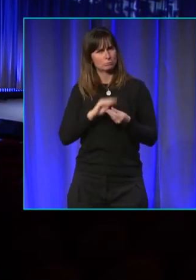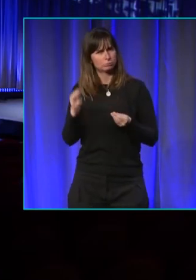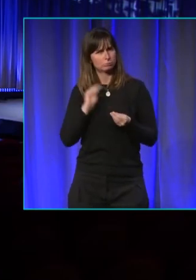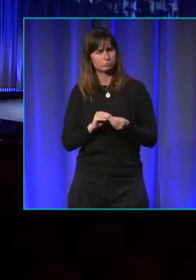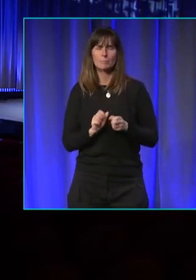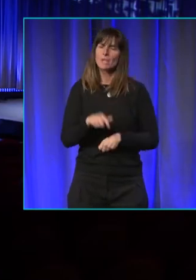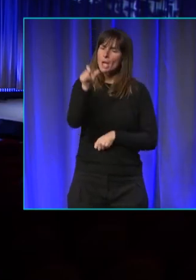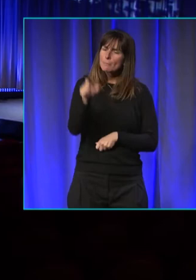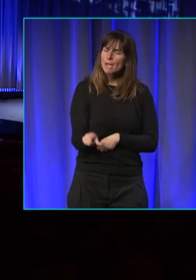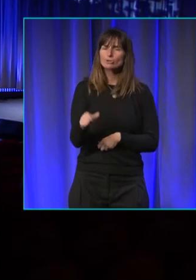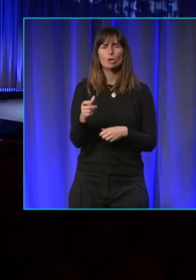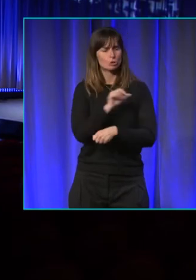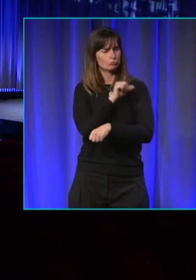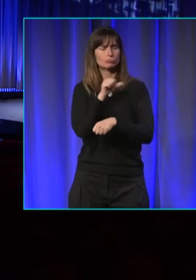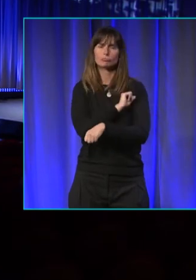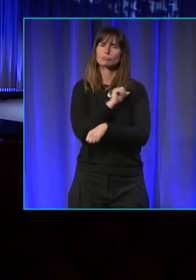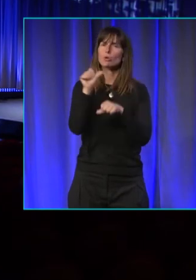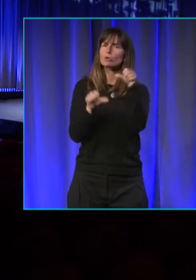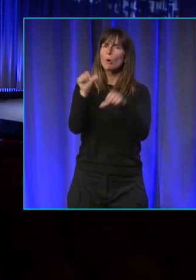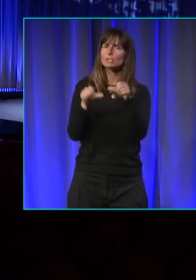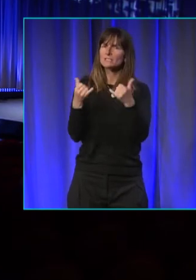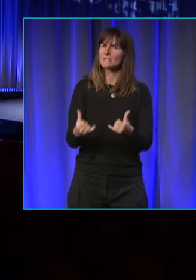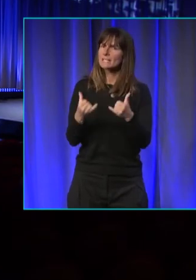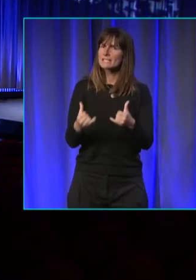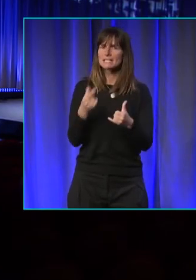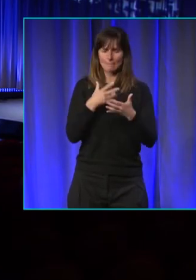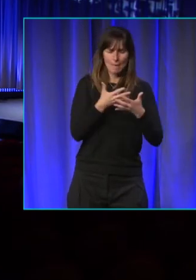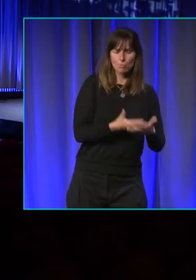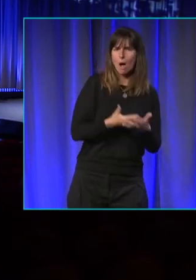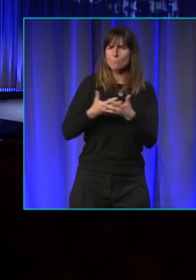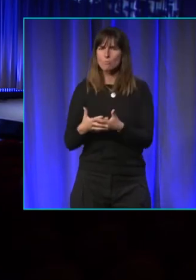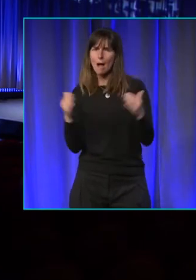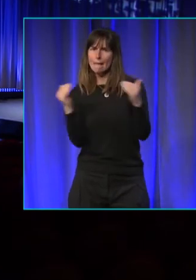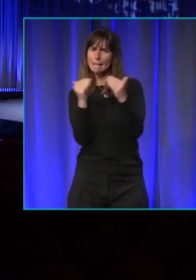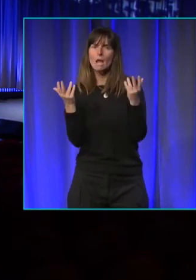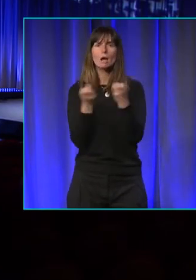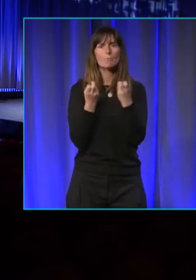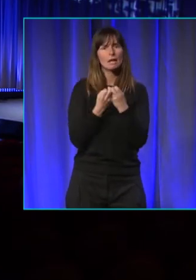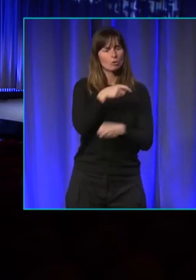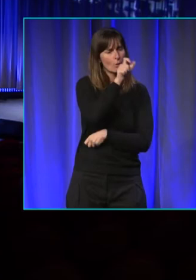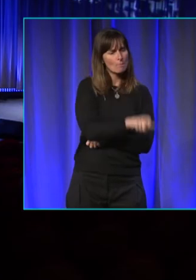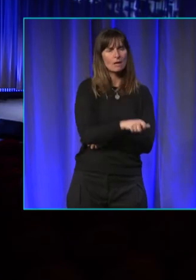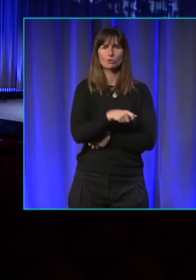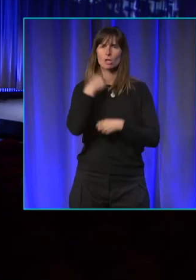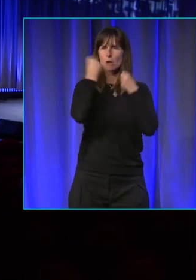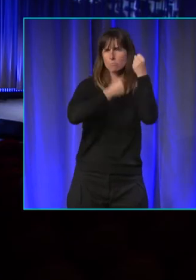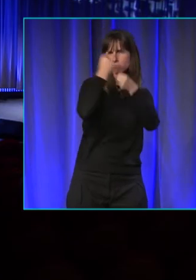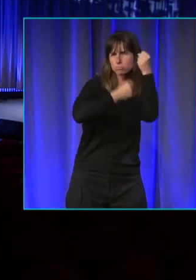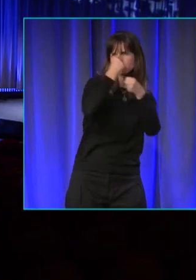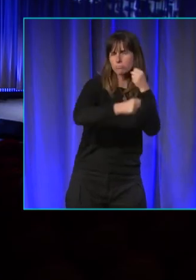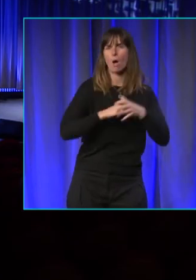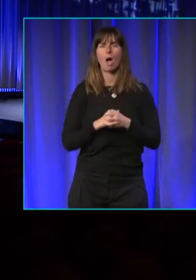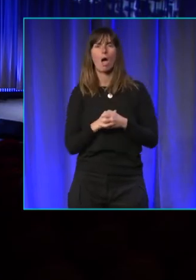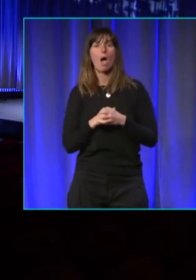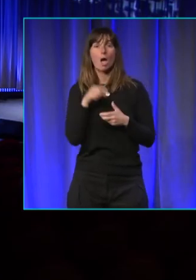sont à poids égal. Par exemple, les catcheurs ou les boxeurs se battent entre poids lourd,